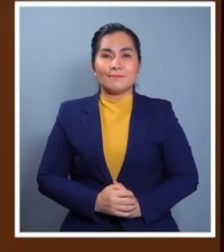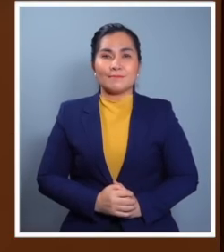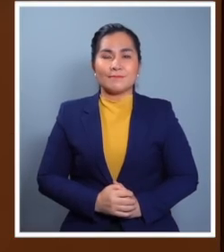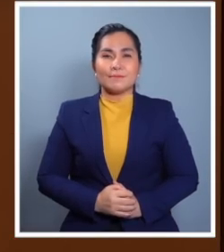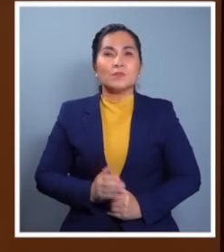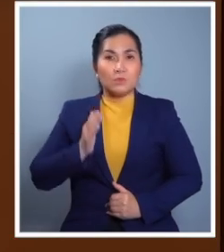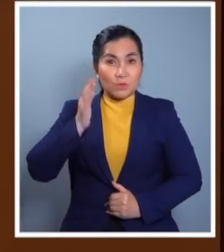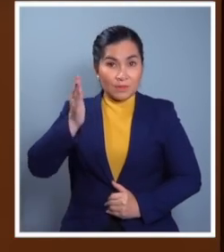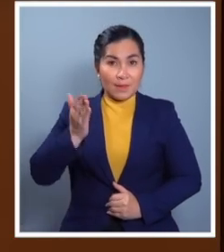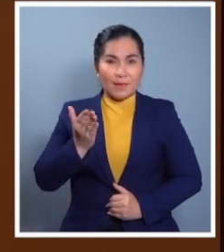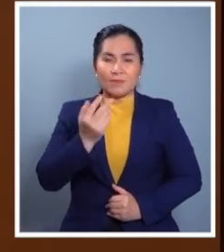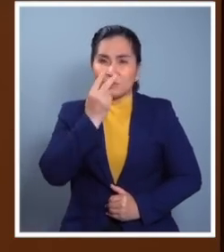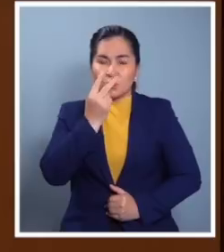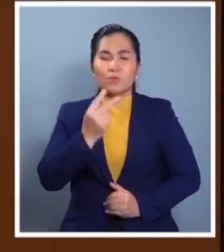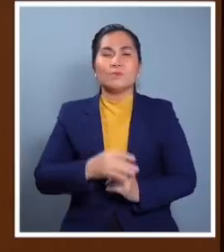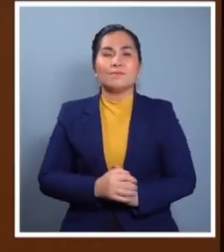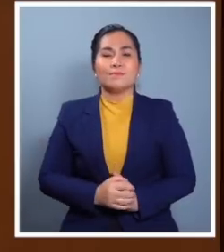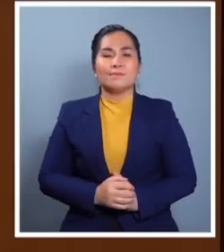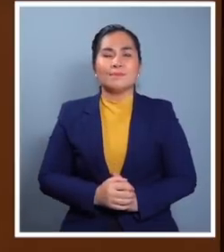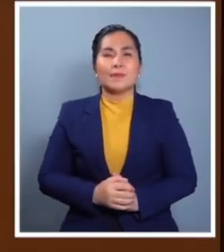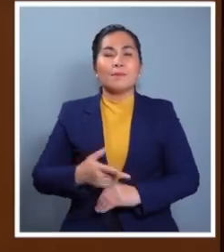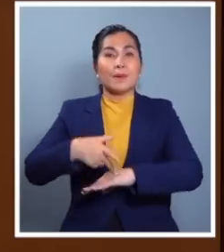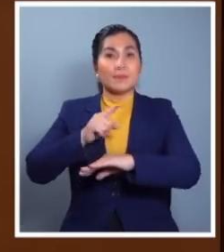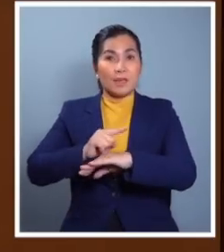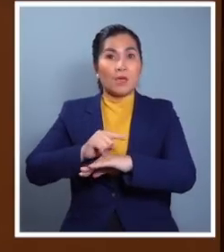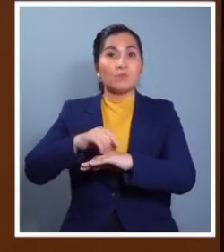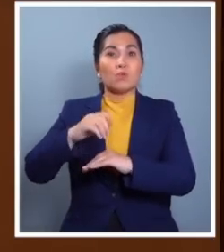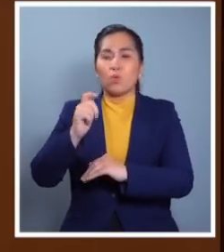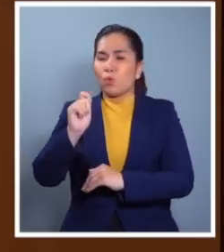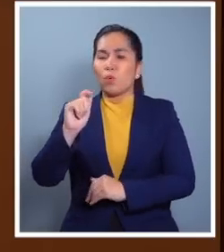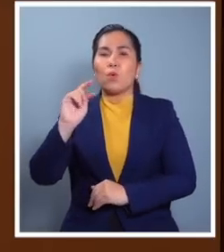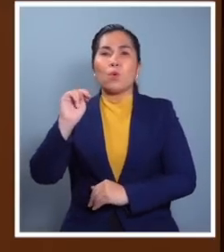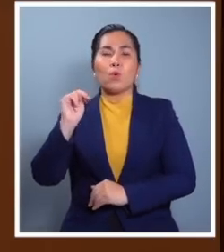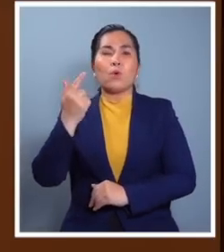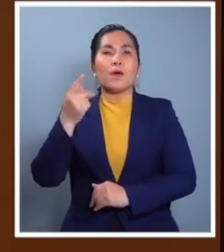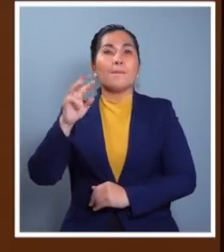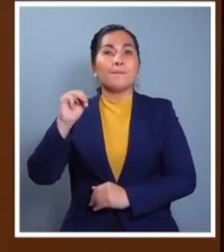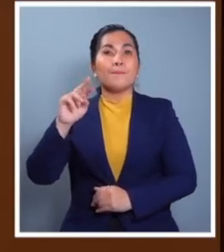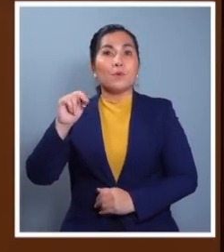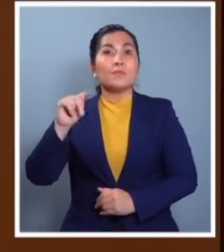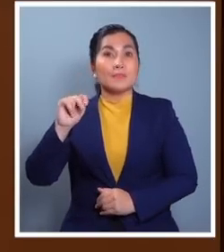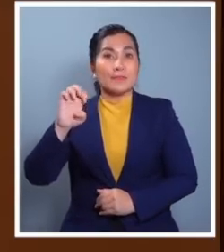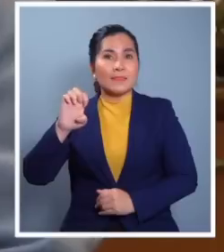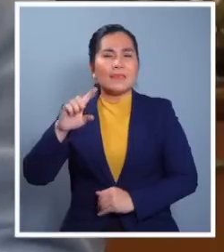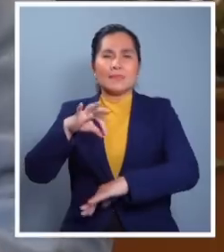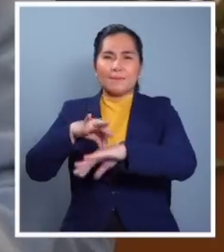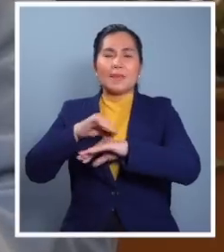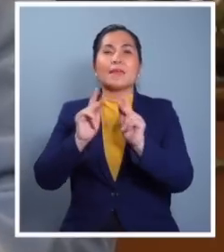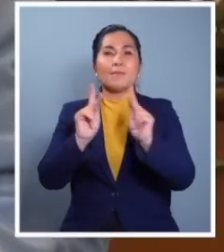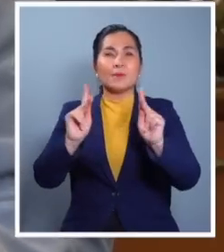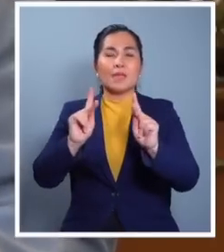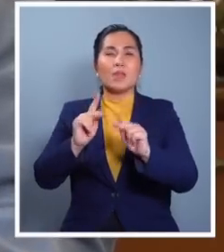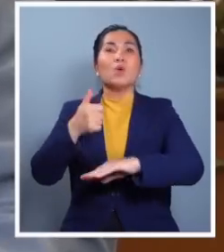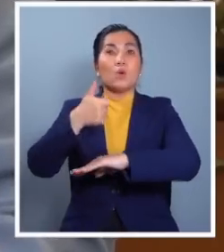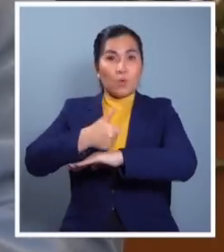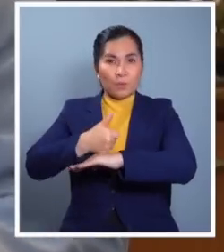ต้ ช่วงหน้าพลเอกสุรยุทธ์จุรานนท์ประธานองคมนตรีในฐานะประธานคณะกรรมการอำนวยการโครงการสานใ